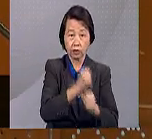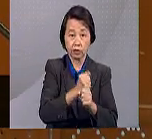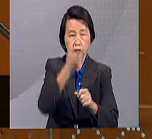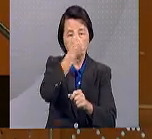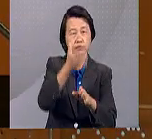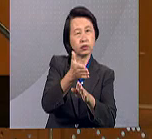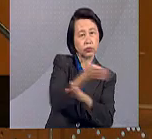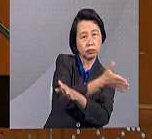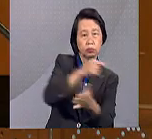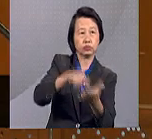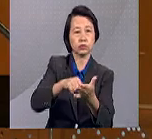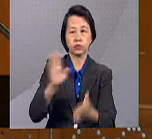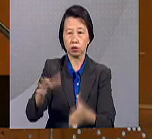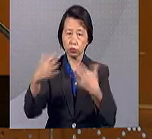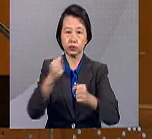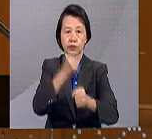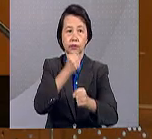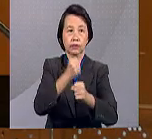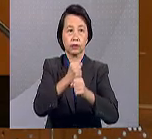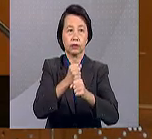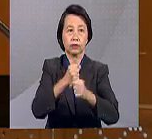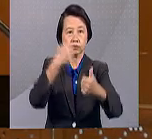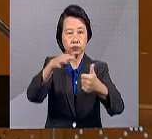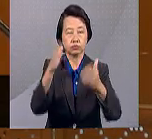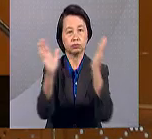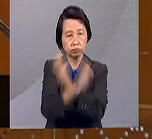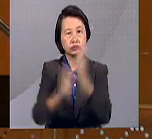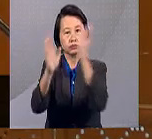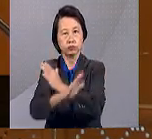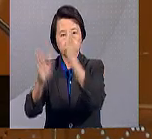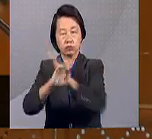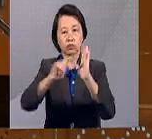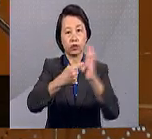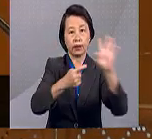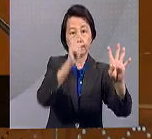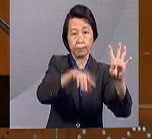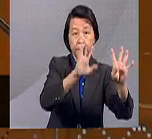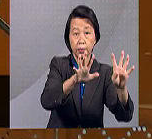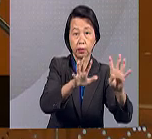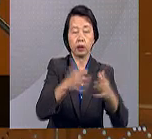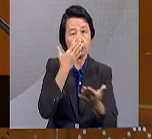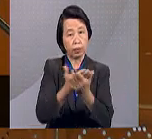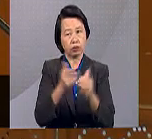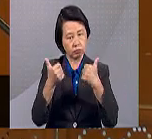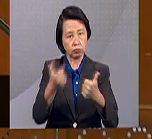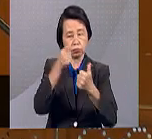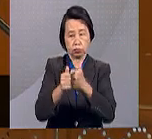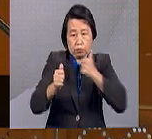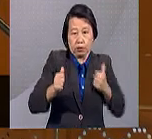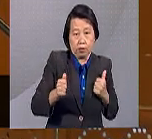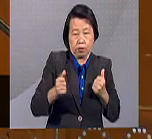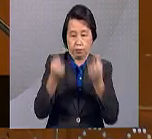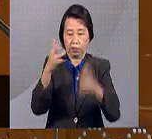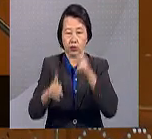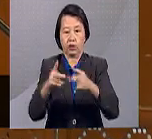ini mereka telah bekerja secara bergila-gila mulai 4 Mei dan ianya baik dan berkesan untuk mengelak